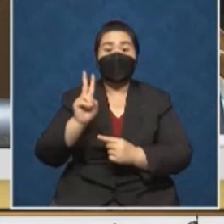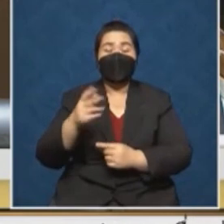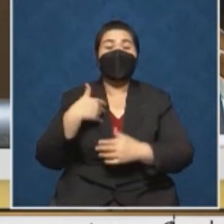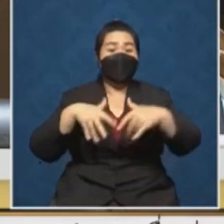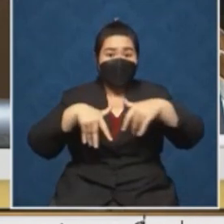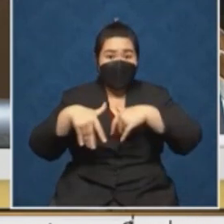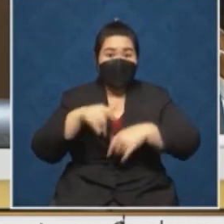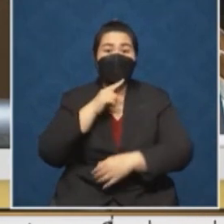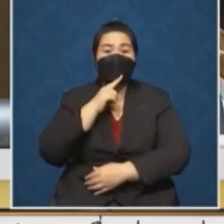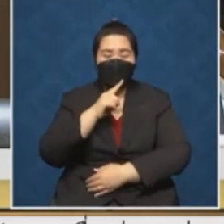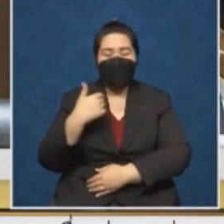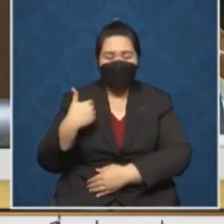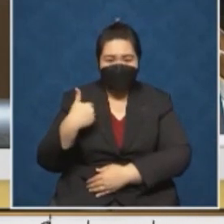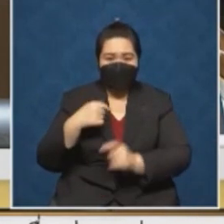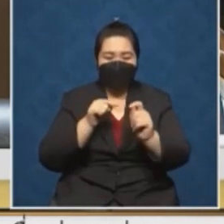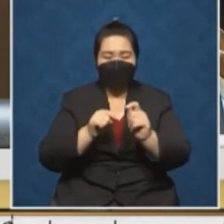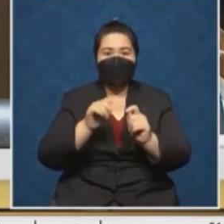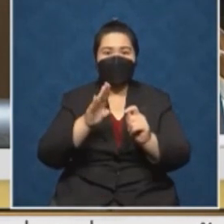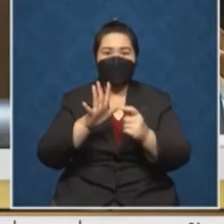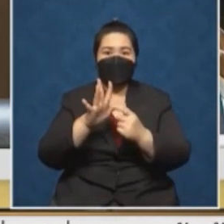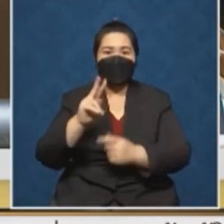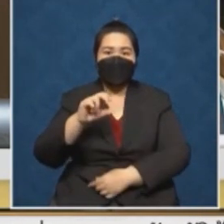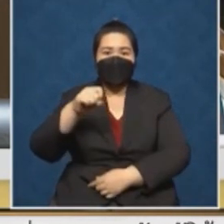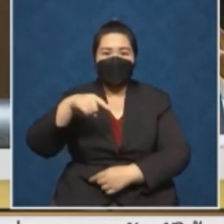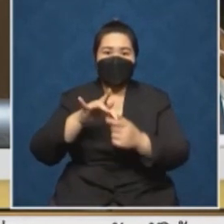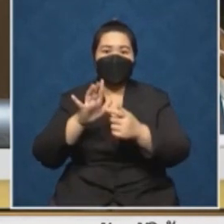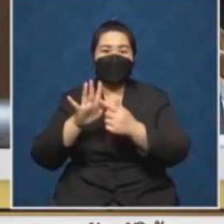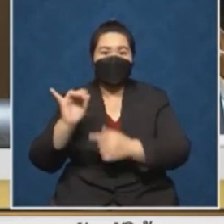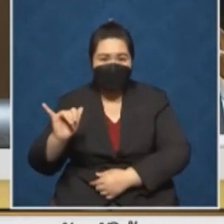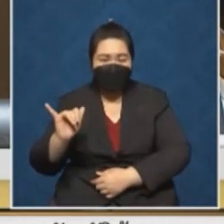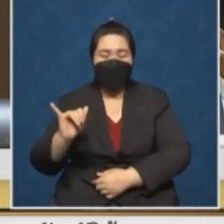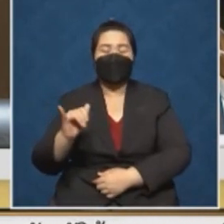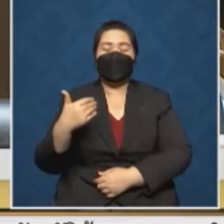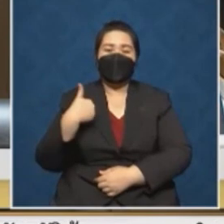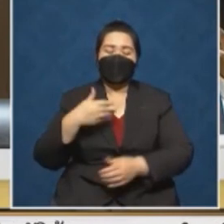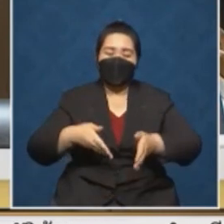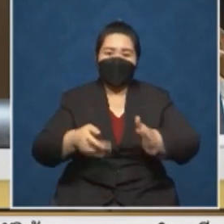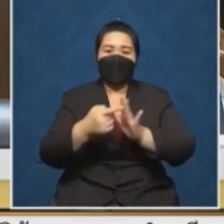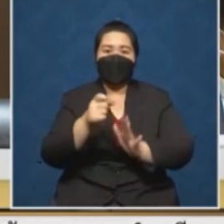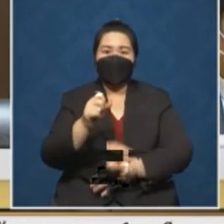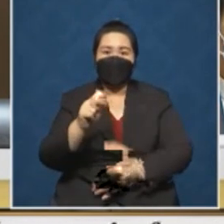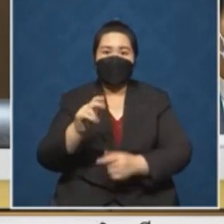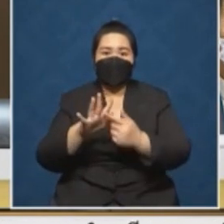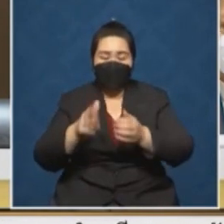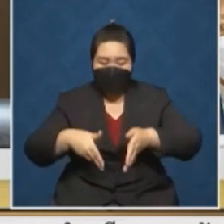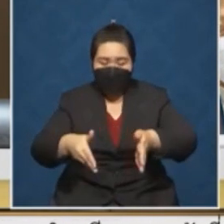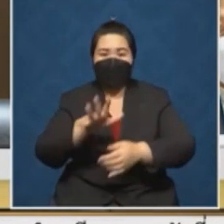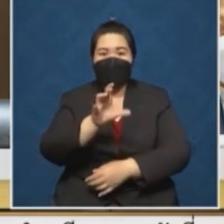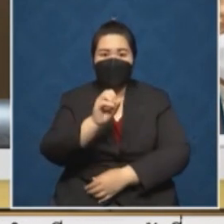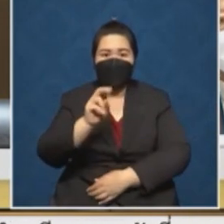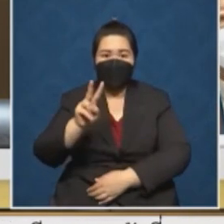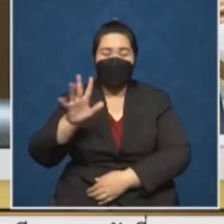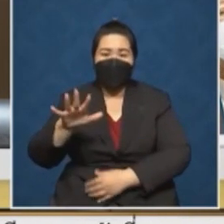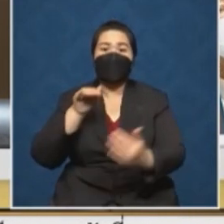องชาวอำเภอบางซ้ายชาวอำเภอเสนาบนถนนหมายเลขอย5025ถนน2เลนจราจร